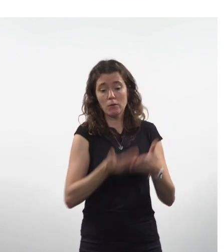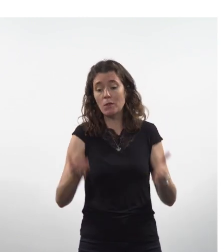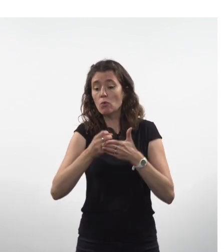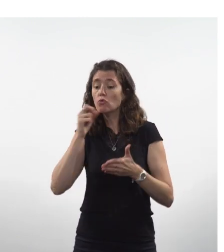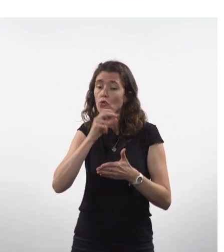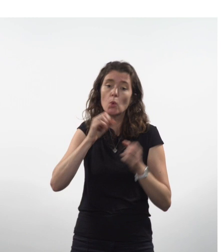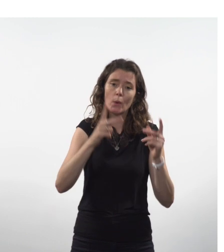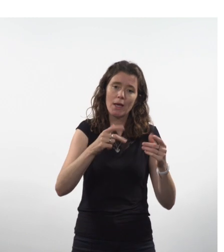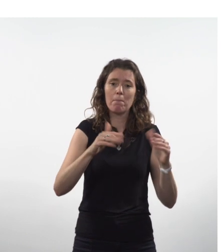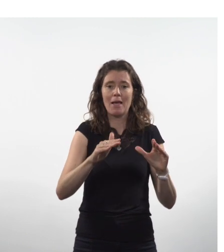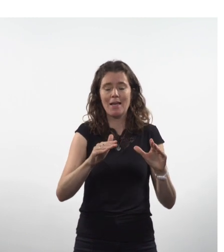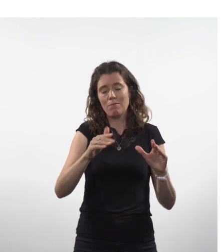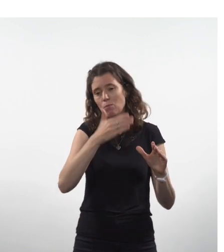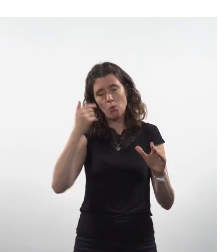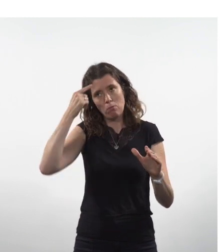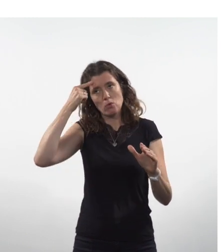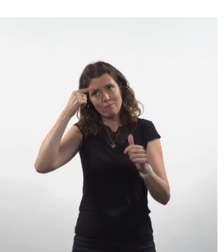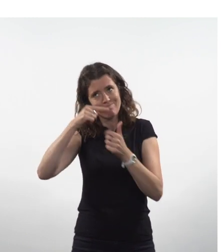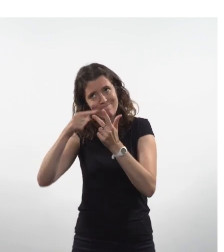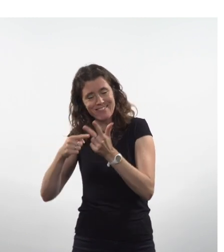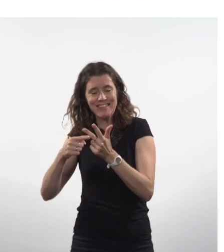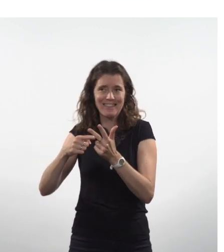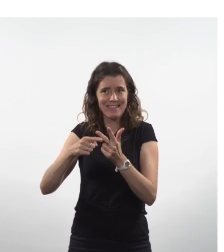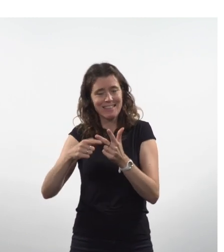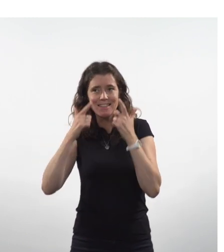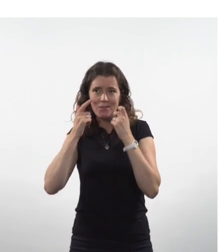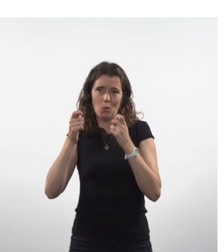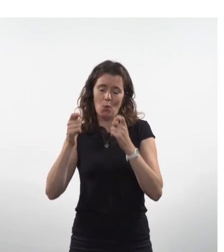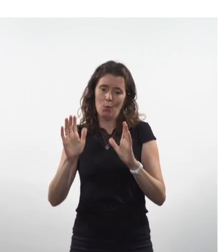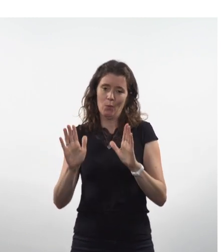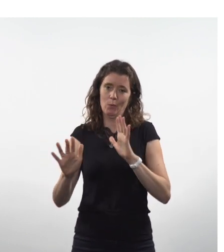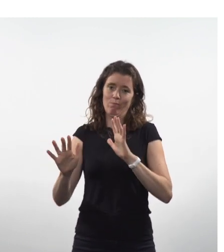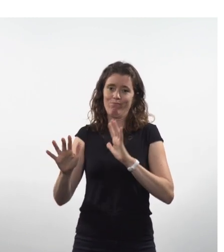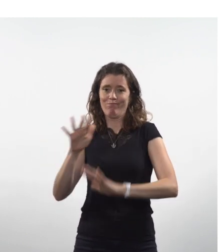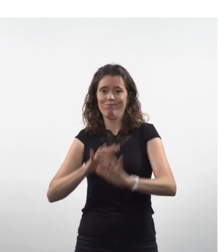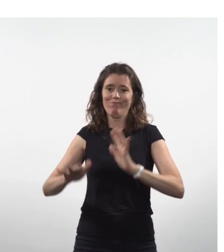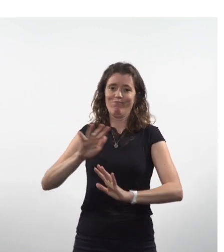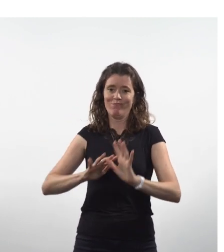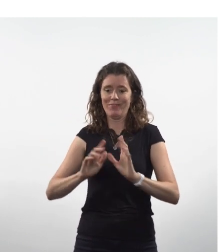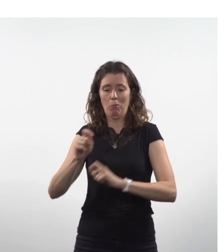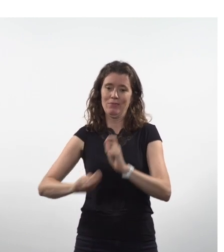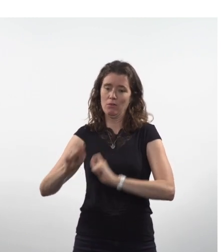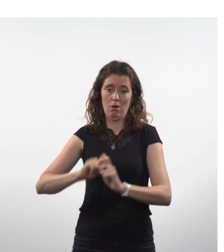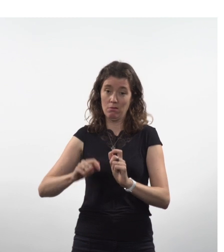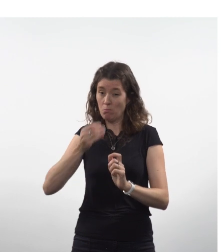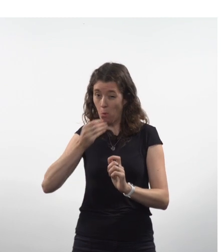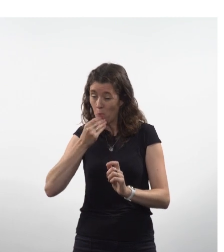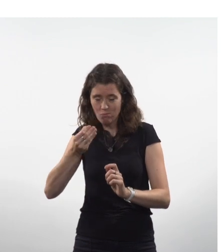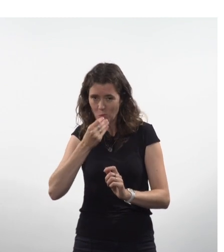Mais il faut vraiment garder en tête que ce sont des moyens d'urgence qui sont en aucun cas satisfaisants.